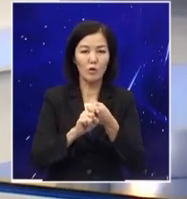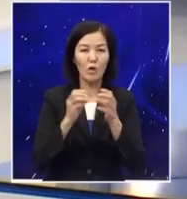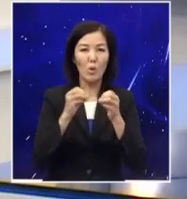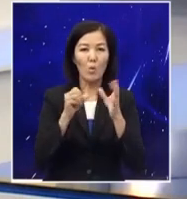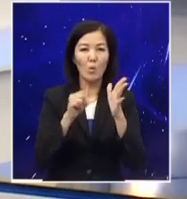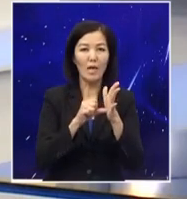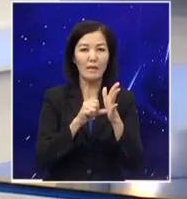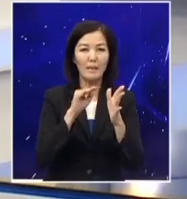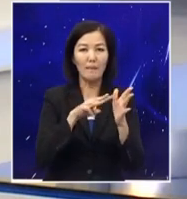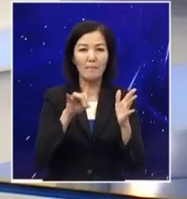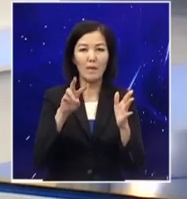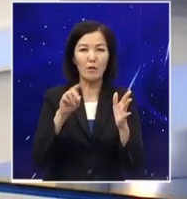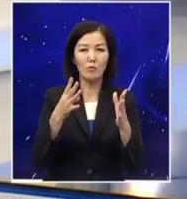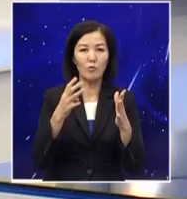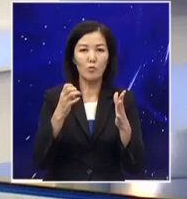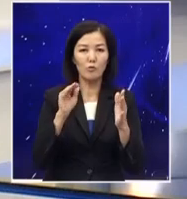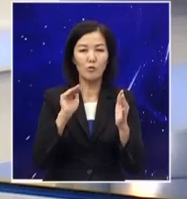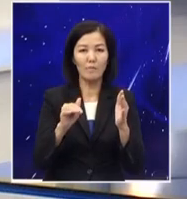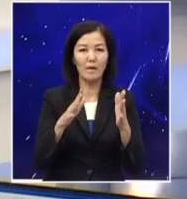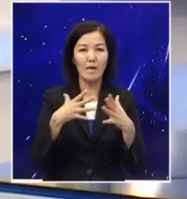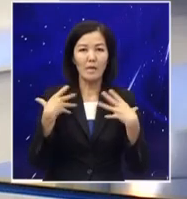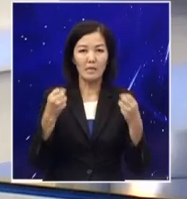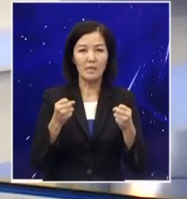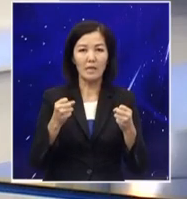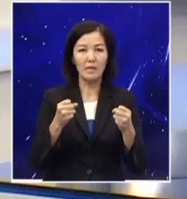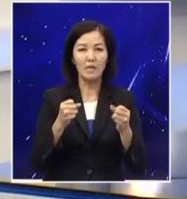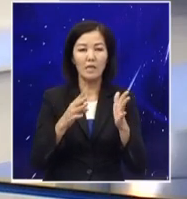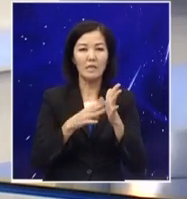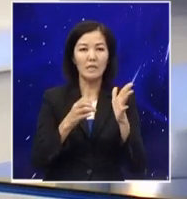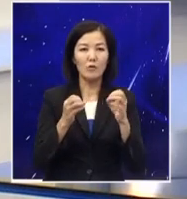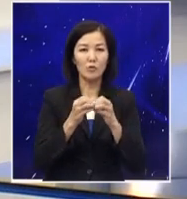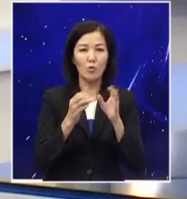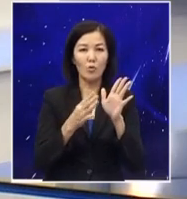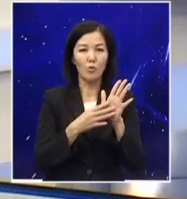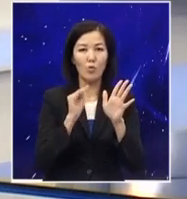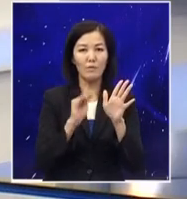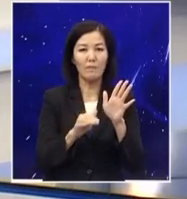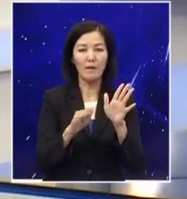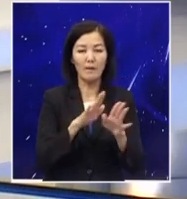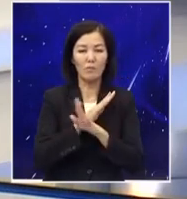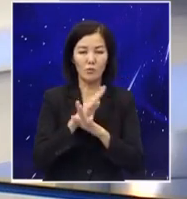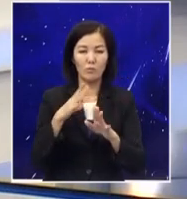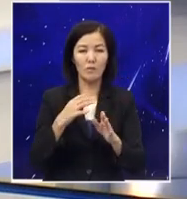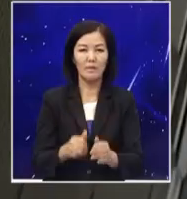миллион 400 мың адам бұл дерттен айығып шықса, өкінішке қарай 819 мың адам көз жұмған.